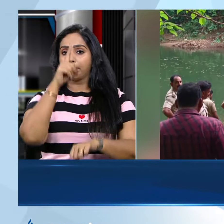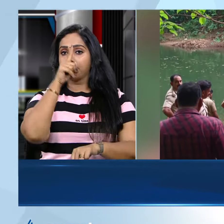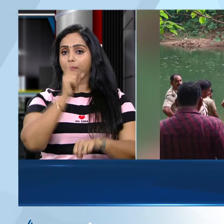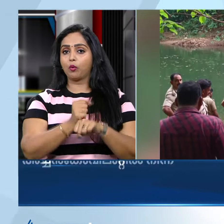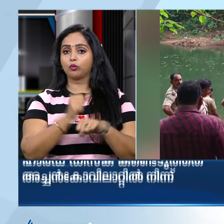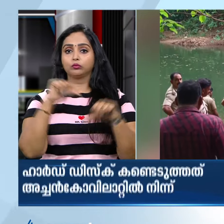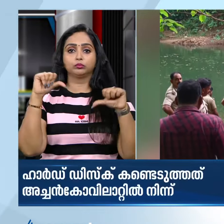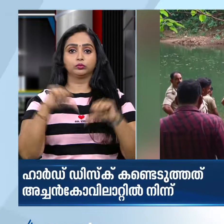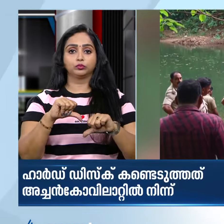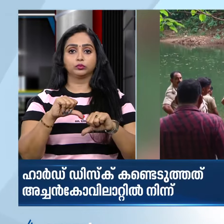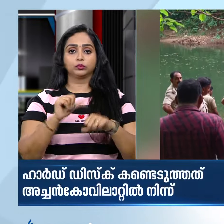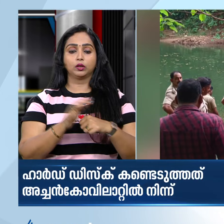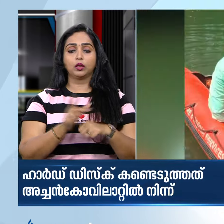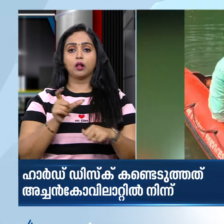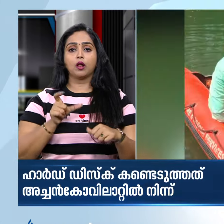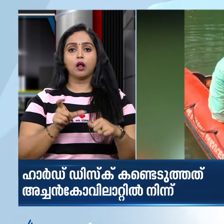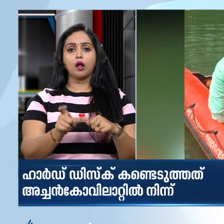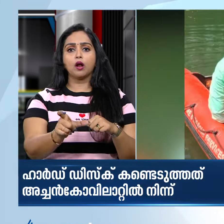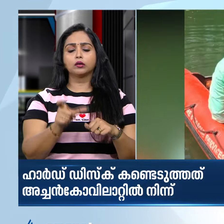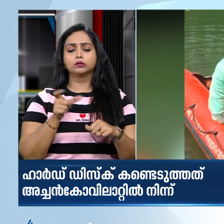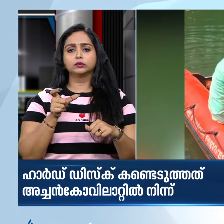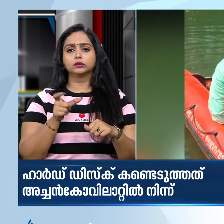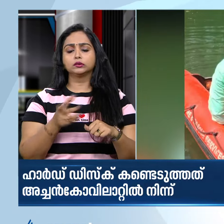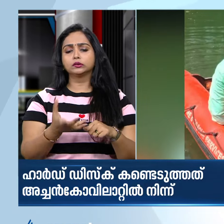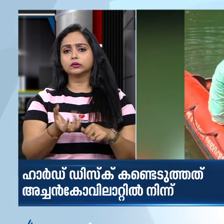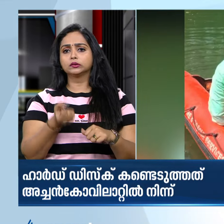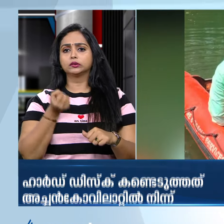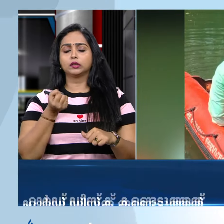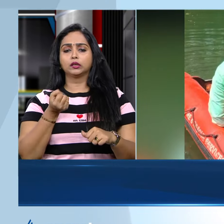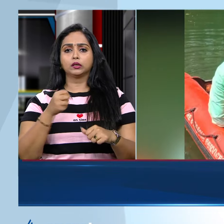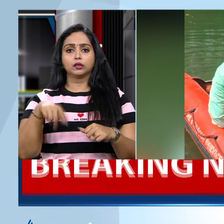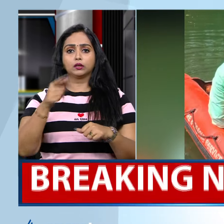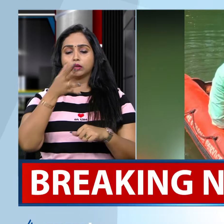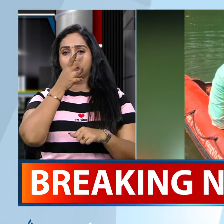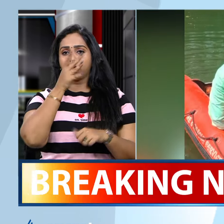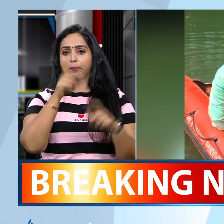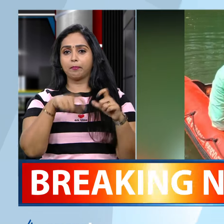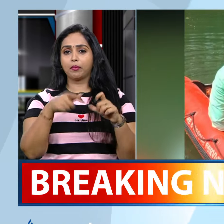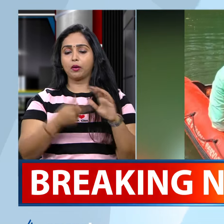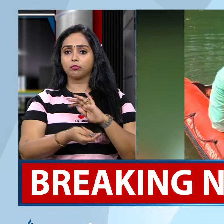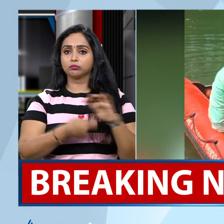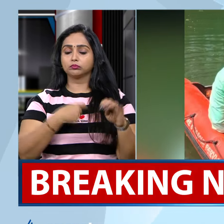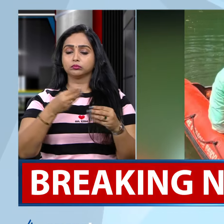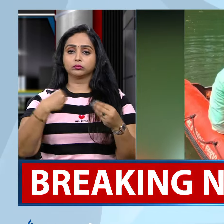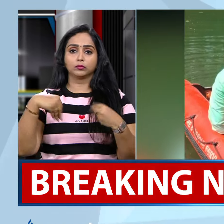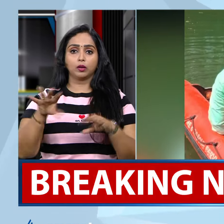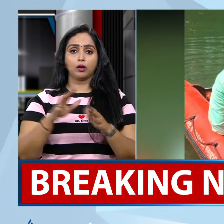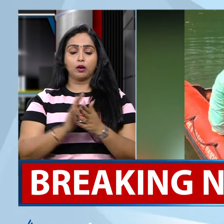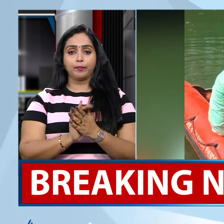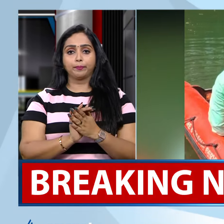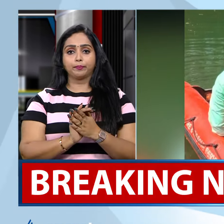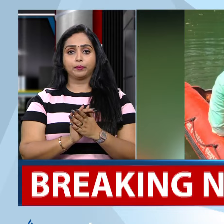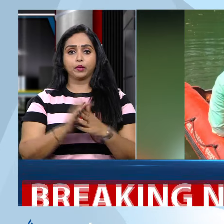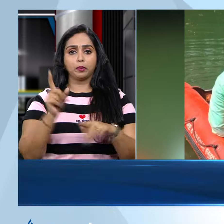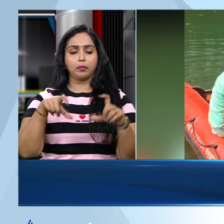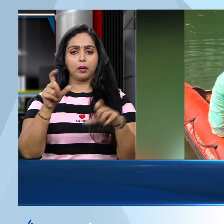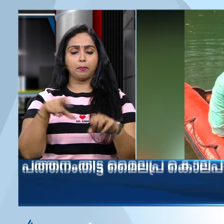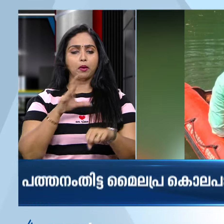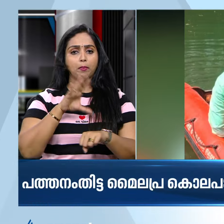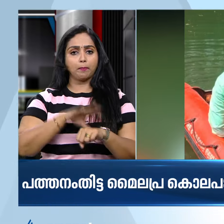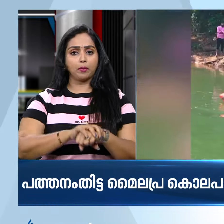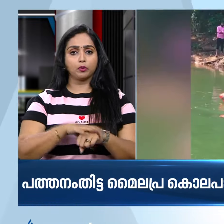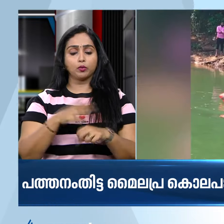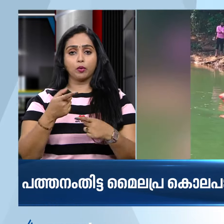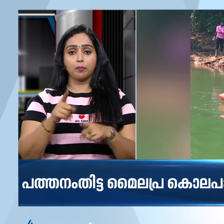ഡിസ്ക് കടയിൽ നിന്ന് കൊലപാതക ശേഷം ഈ പ്രതികളെ എടുത്തു മാറ്റിയതായിരുന്നു. പ്രതികളെ തെങ്കാശിയിൽ നിന്ന് പത്തനംതിട്ട ഡിവൈഎസ്പി സംഘവും ശ്രമകരമായ ഒത്തിലൂടെ പിടികൂടിയെങ്കിലും